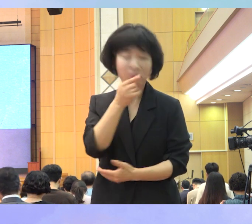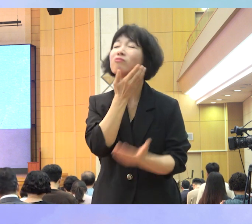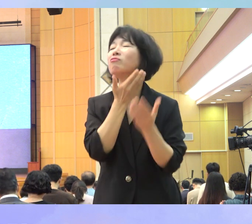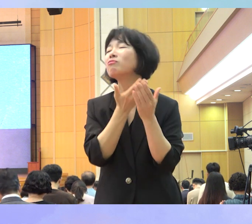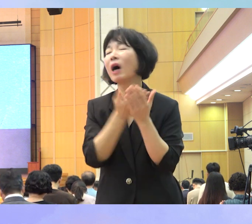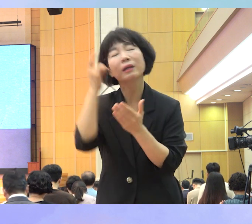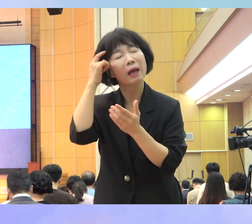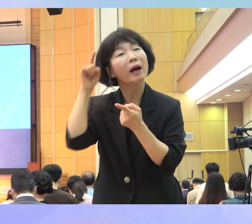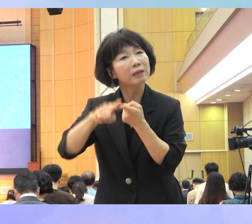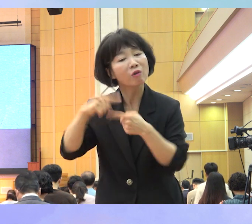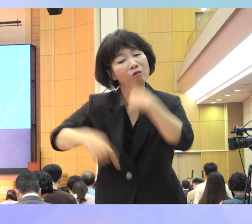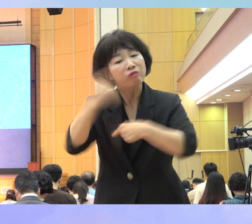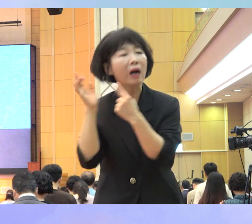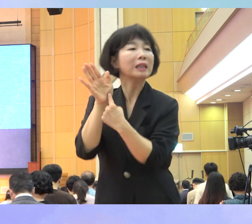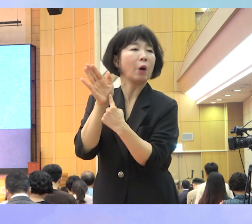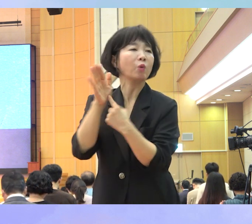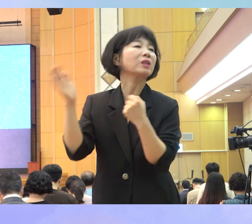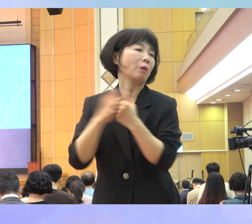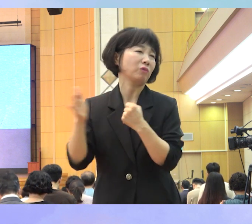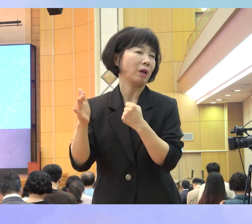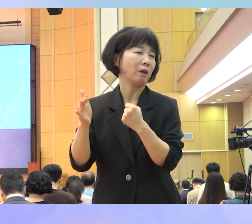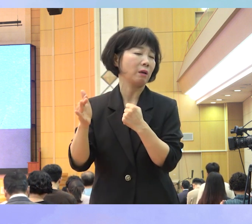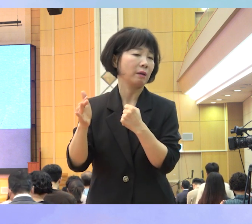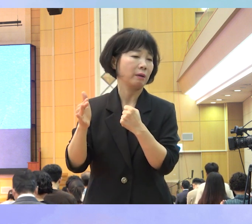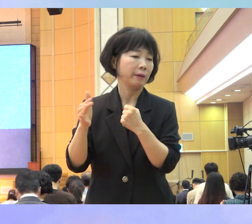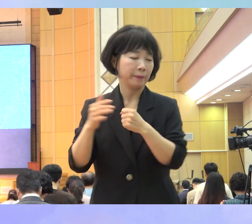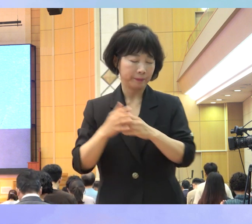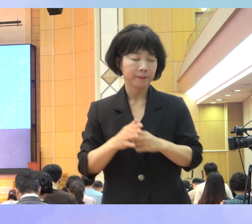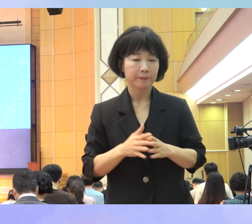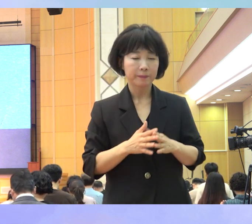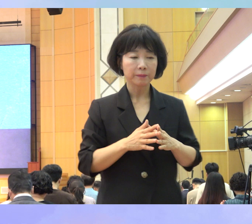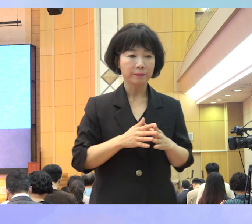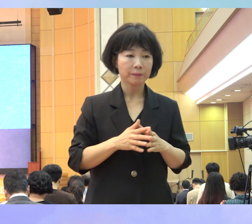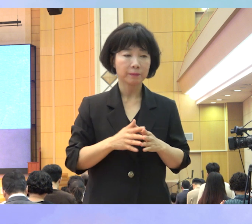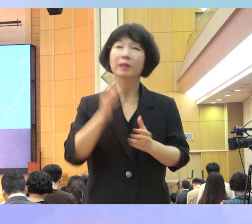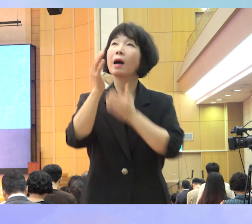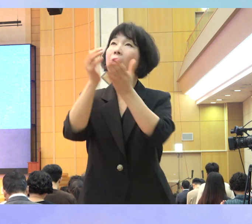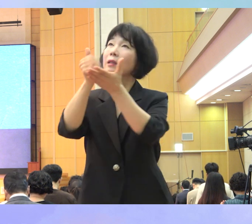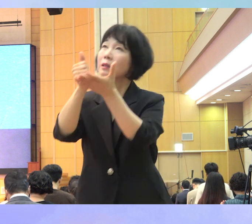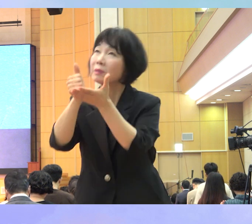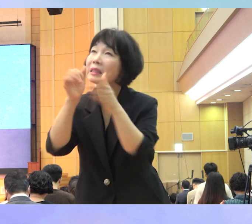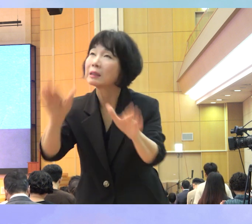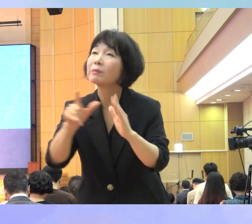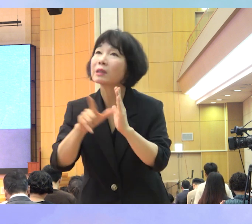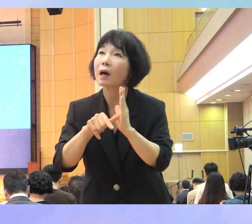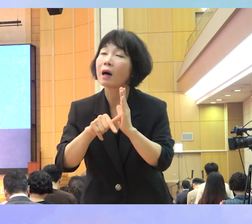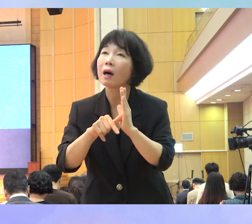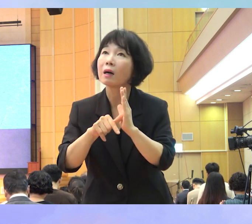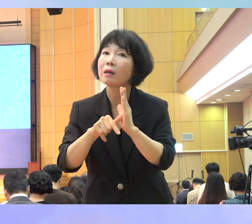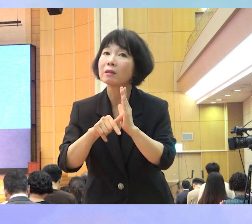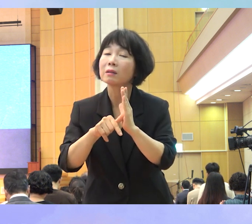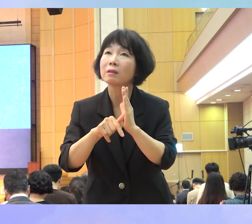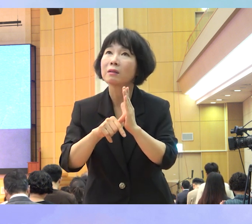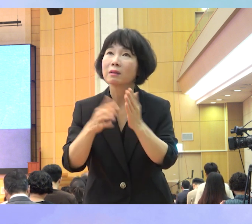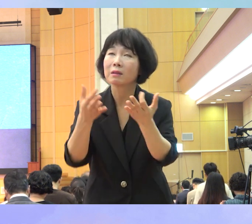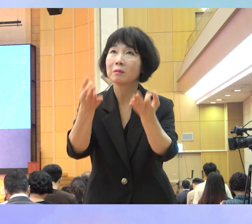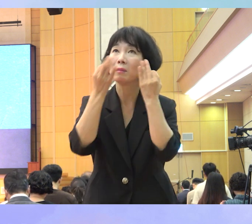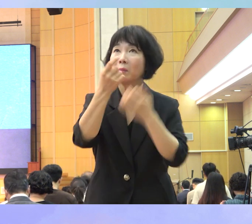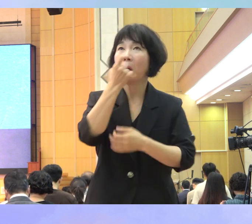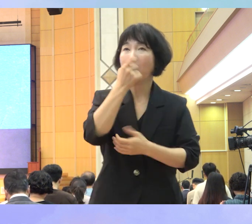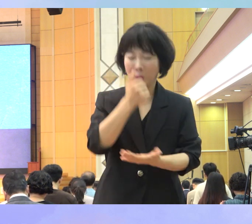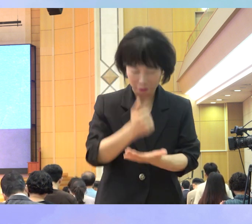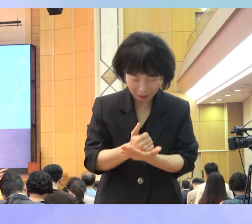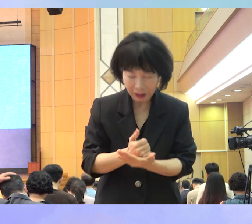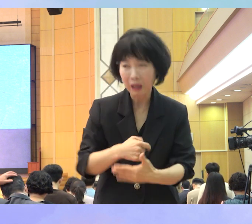하느냐에 따라서 바로 내 입에서 그 말이 나오기 때문입니다. 하나님, 이 시간 다시 한번 이 부족한 주의